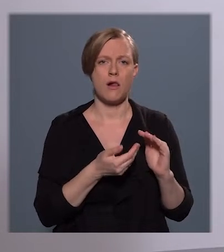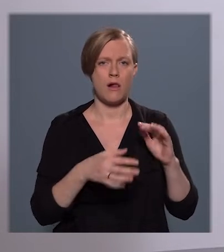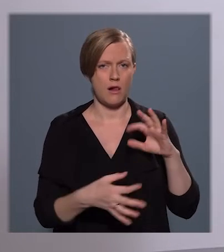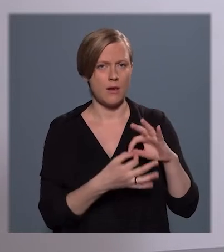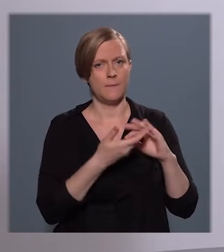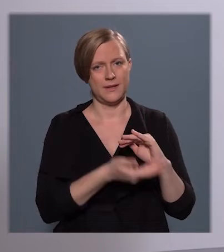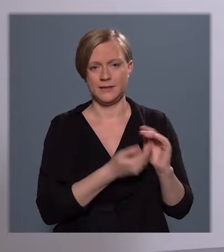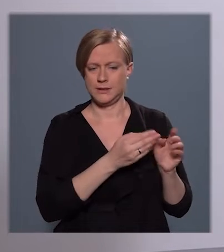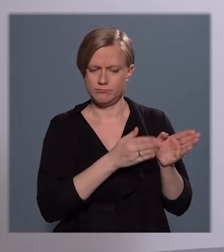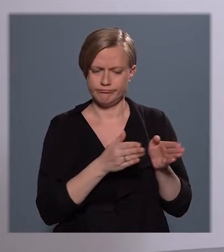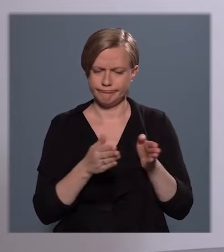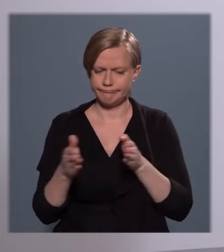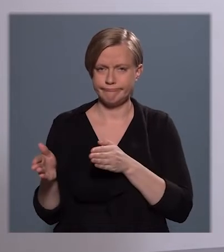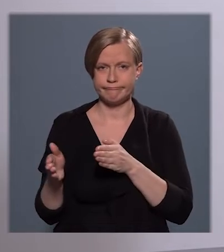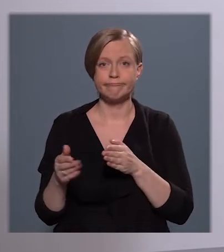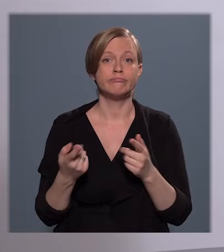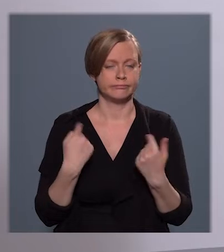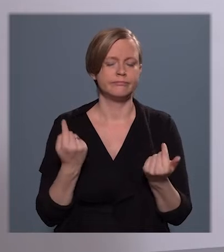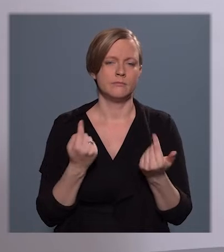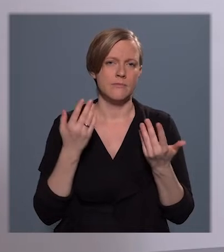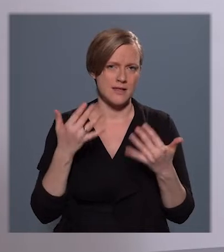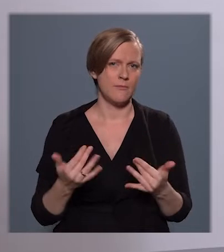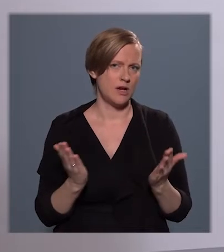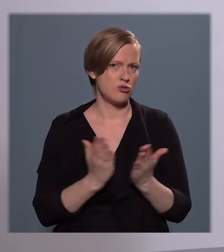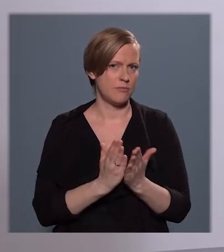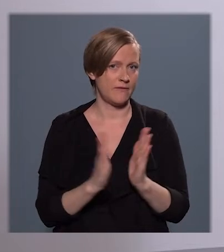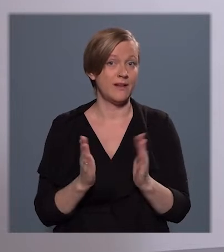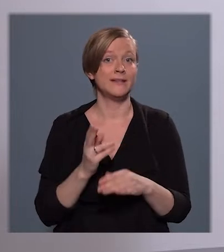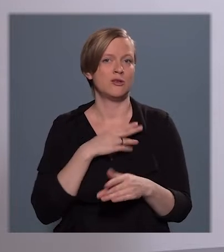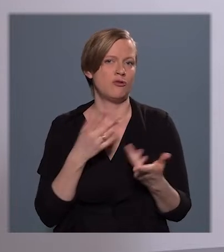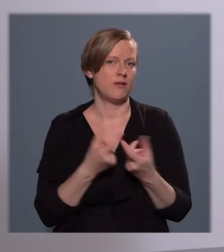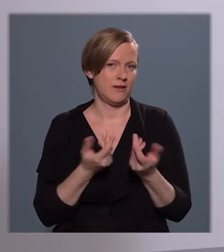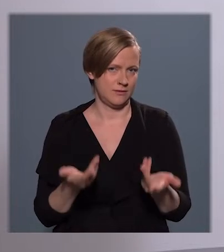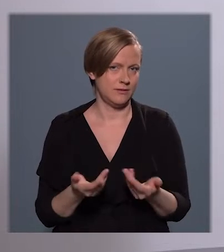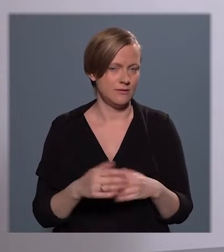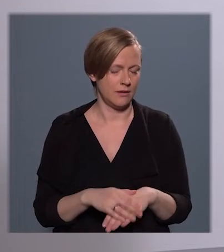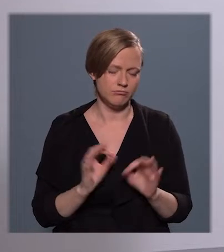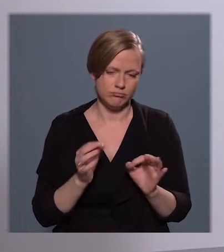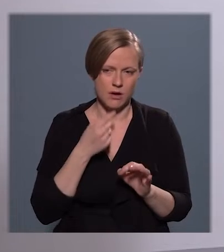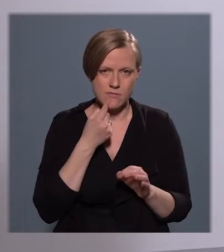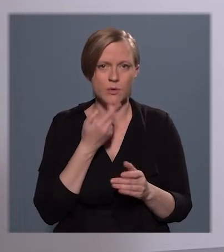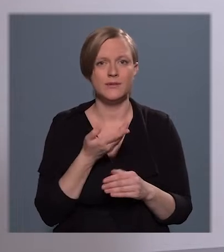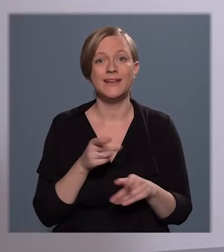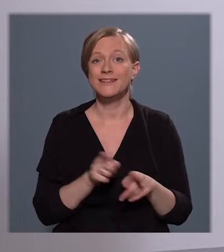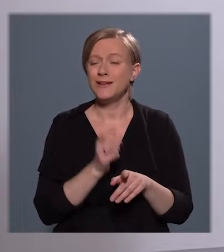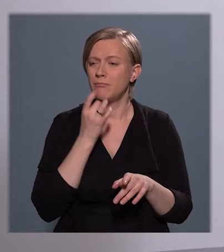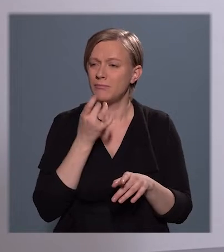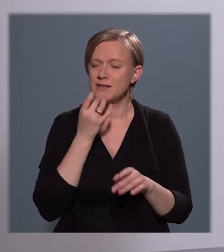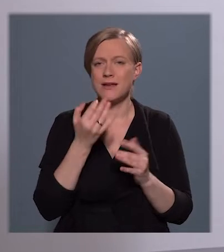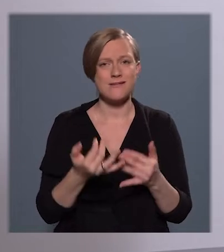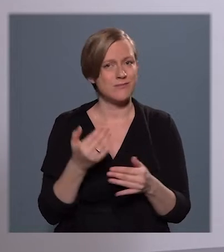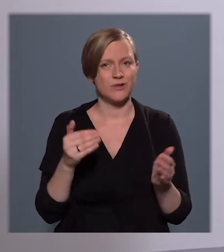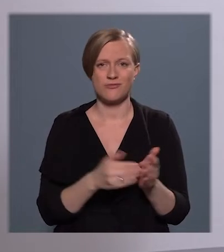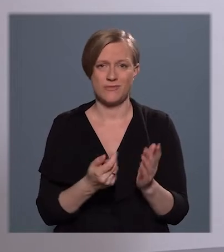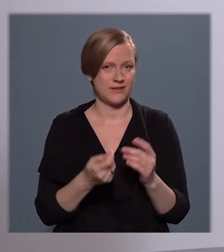az elszámolást. Megfeleltünk ennek, sőt, dicsérettel feleltünk meg ennek, szó szerint azt mondták, hogy ők ilyen precíz elszámolással még